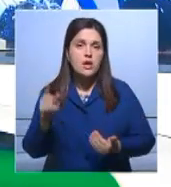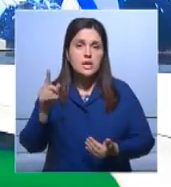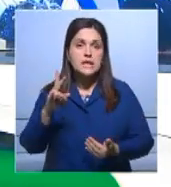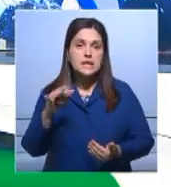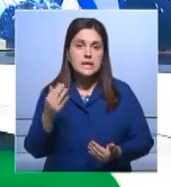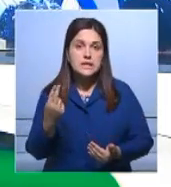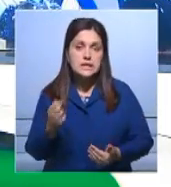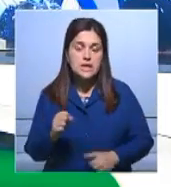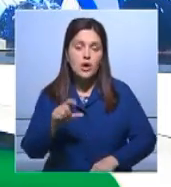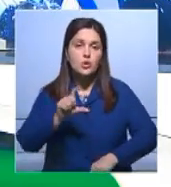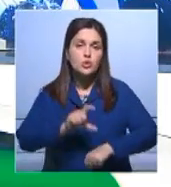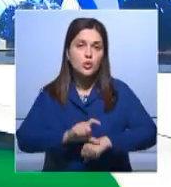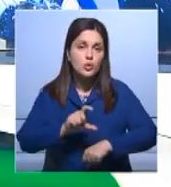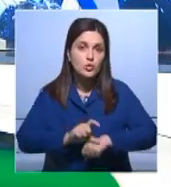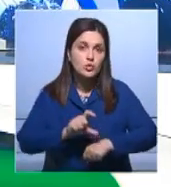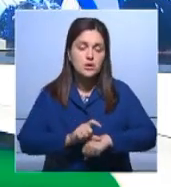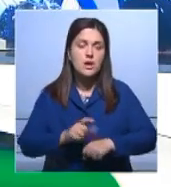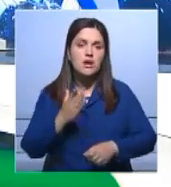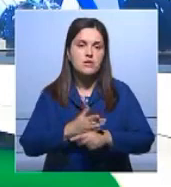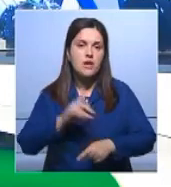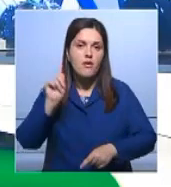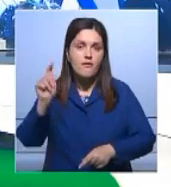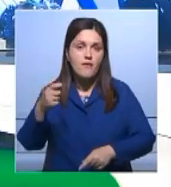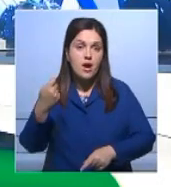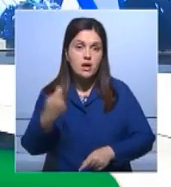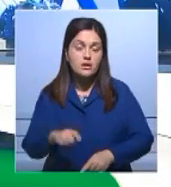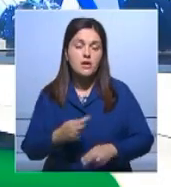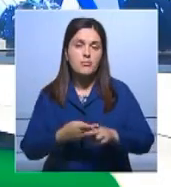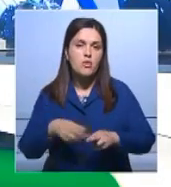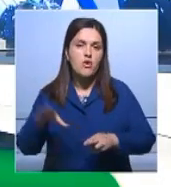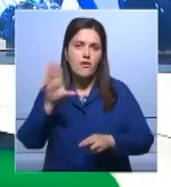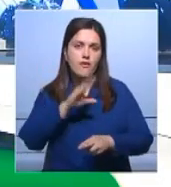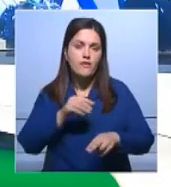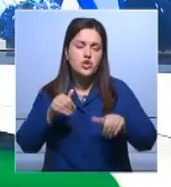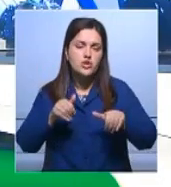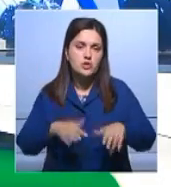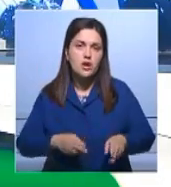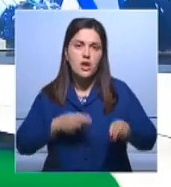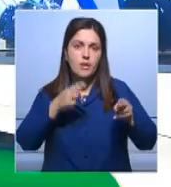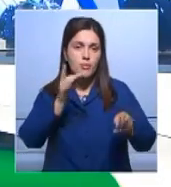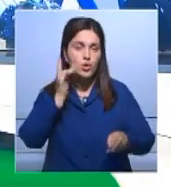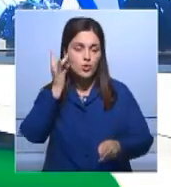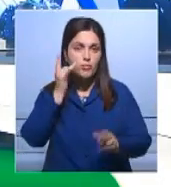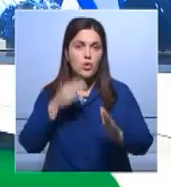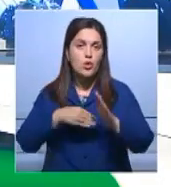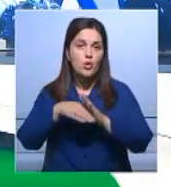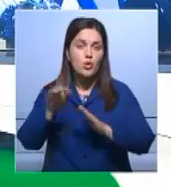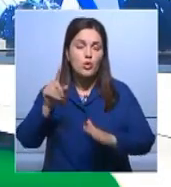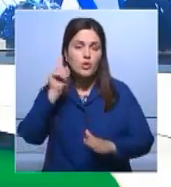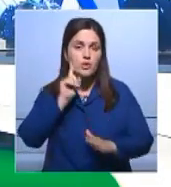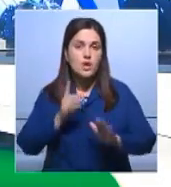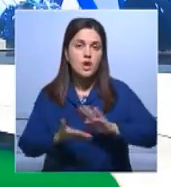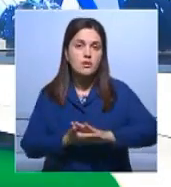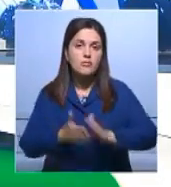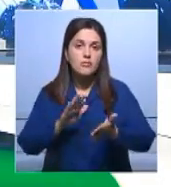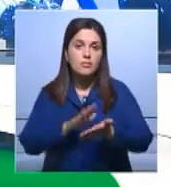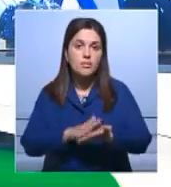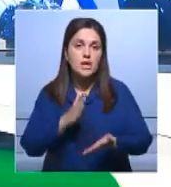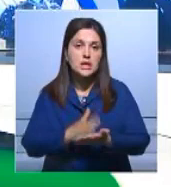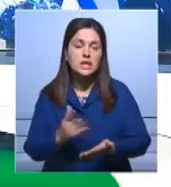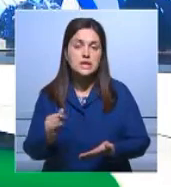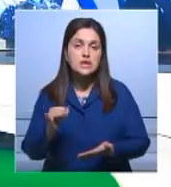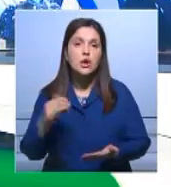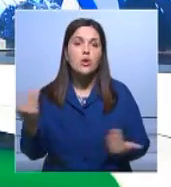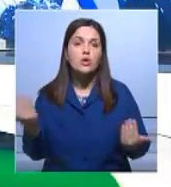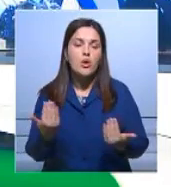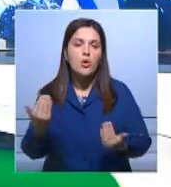Ницце, Турции, а также на Ближнем Востоке эта страна – райская гавань для желающих отдохнуть. Почему еще это направление стало популярным и